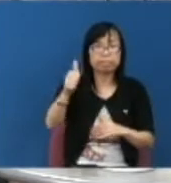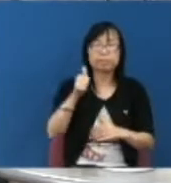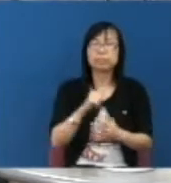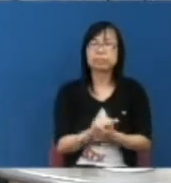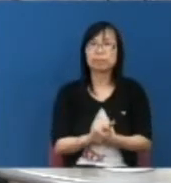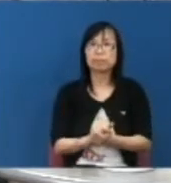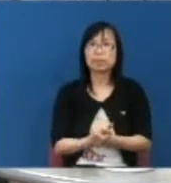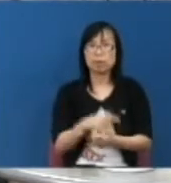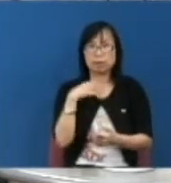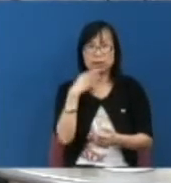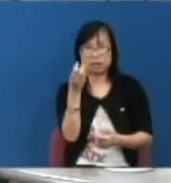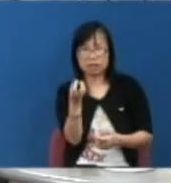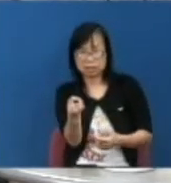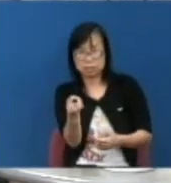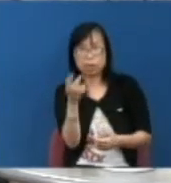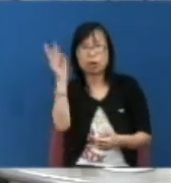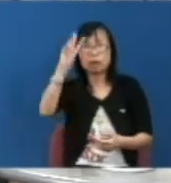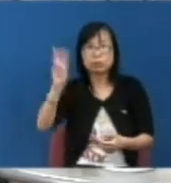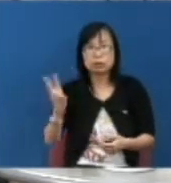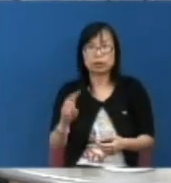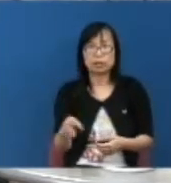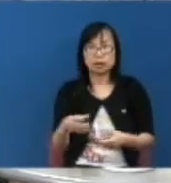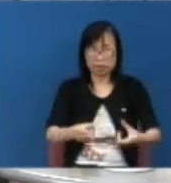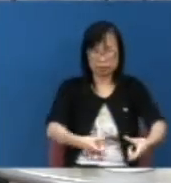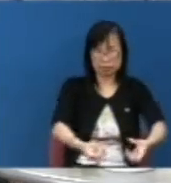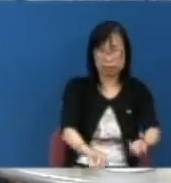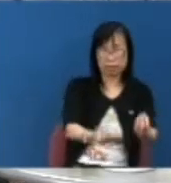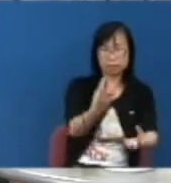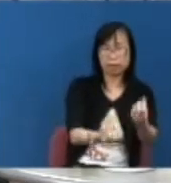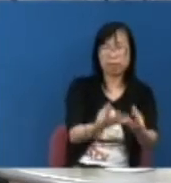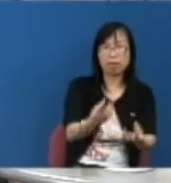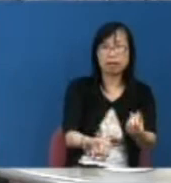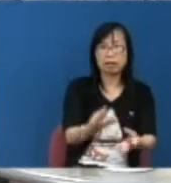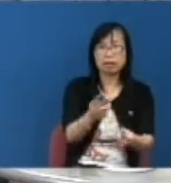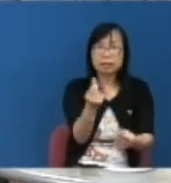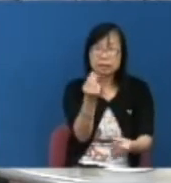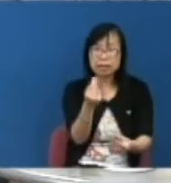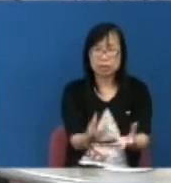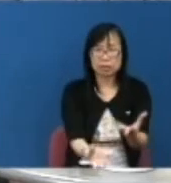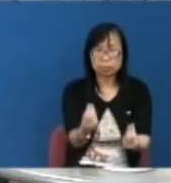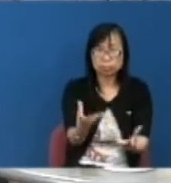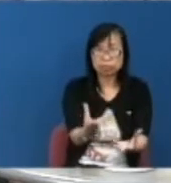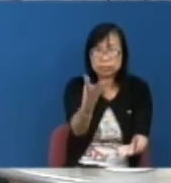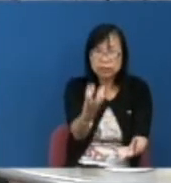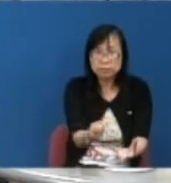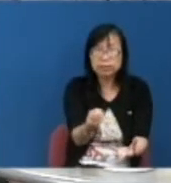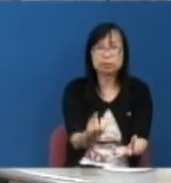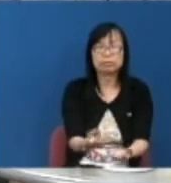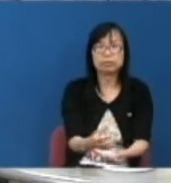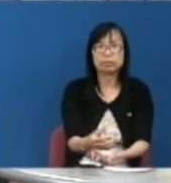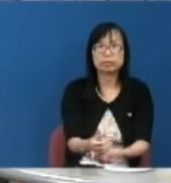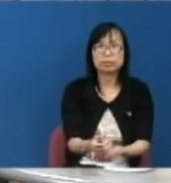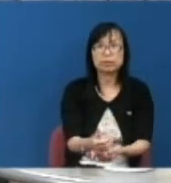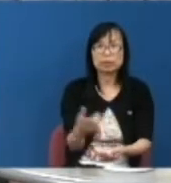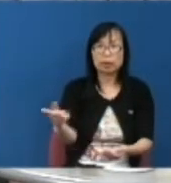係少量嘅水佢自己已經係嗰個植物，或者泥土已經係一個吸收嘅作用，係啦，咁